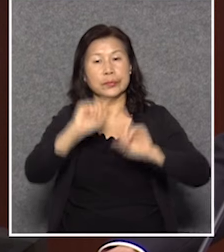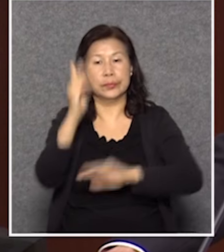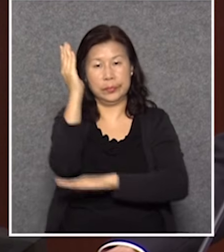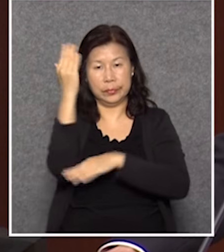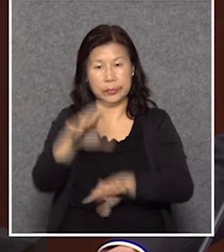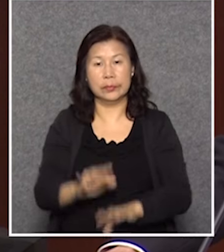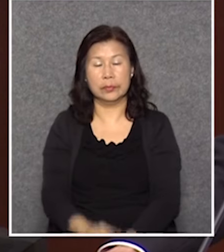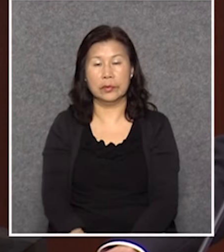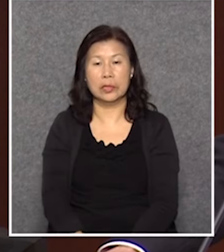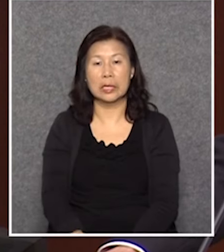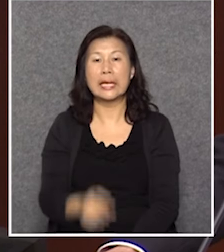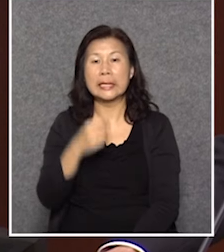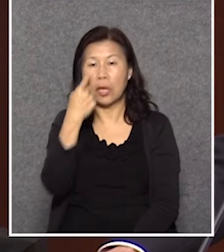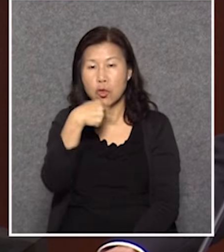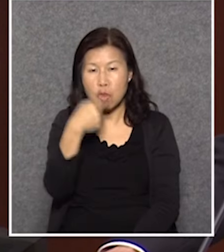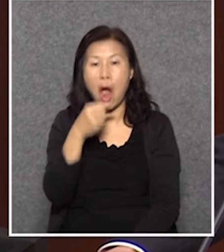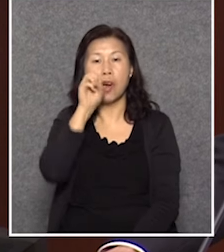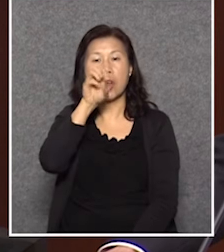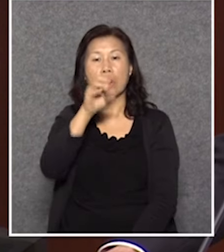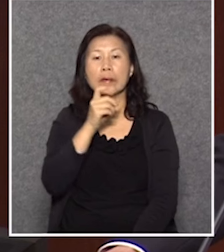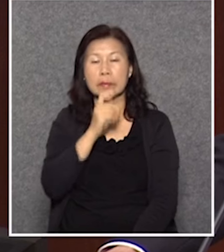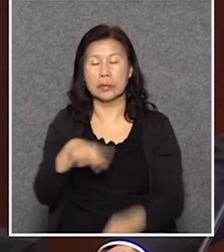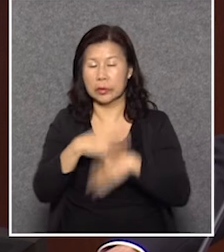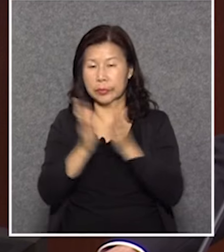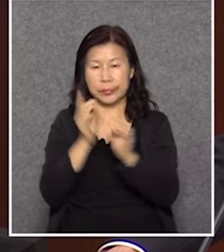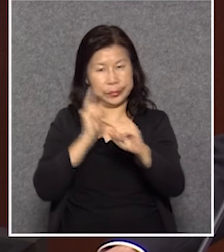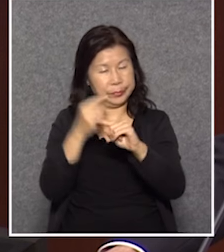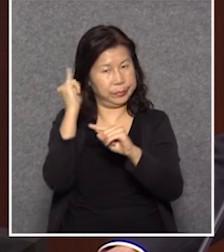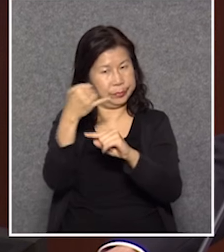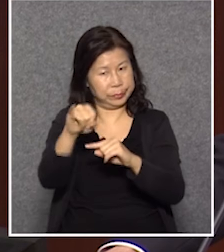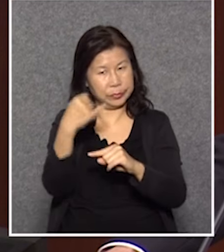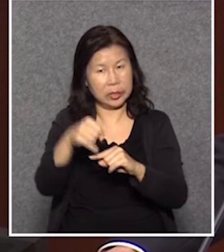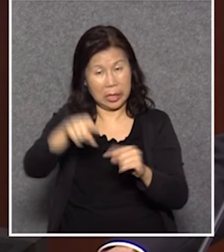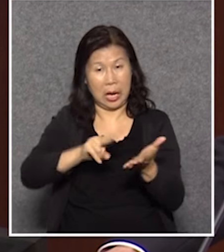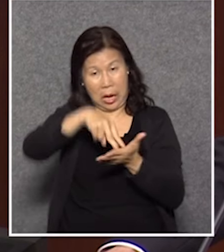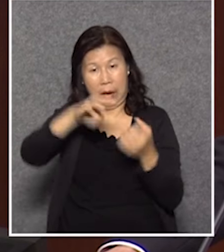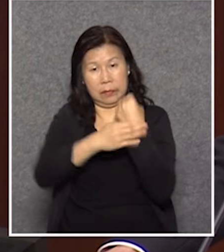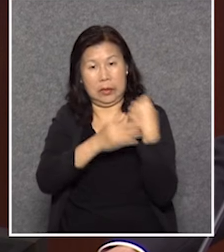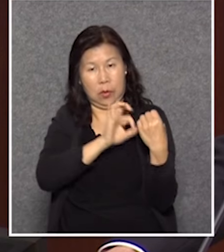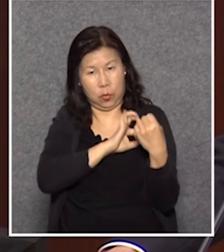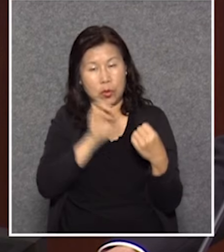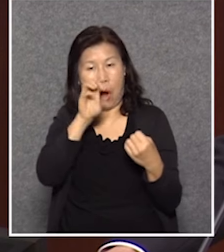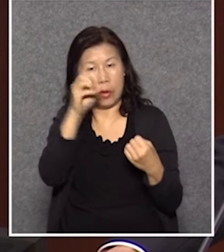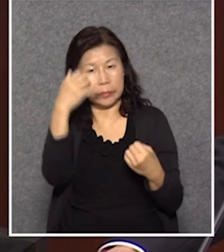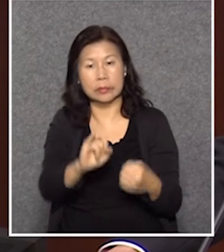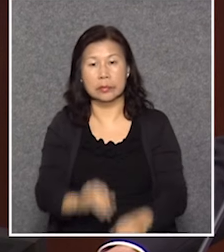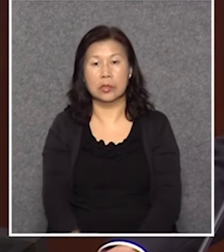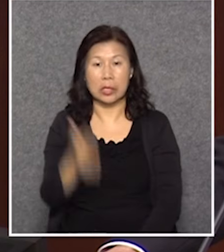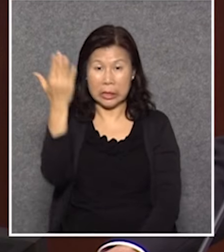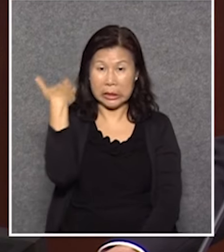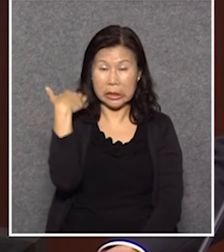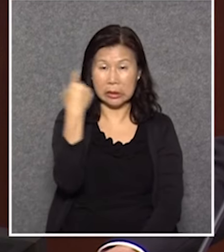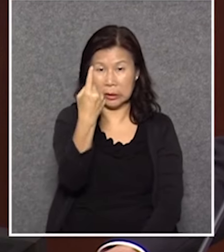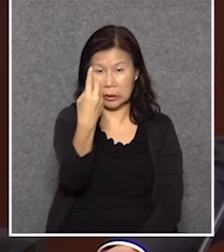有一些語言、有一些說話是絕對不應該在這個會議廳裡面出現的。我以前也都